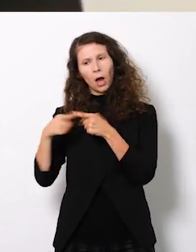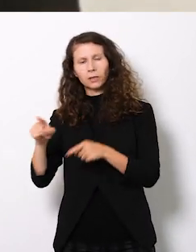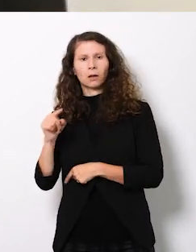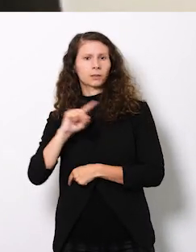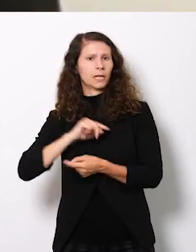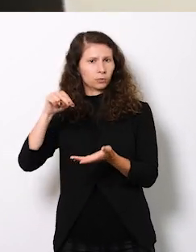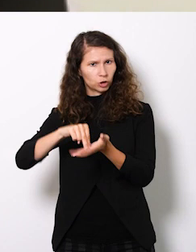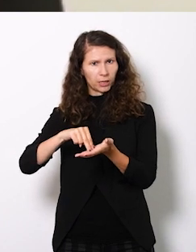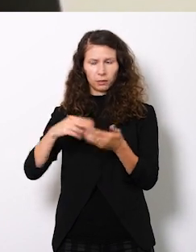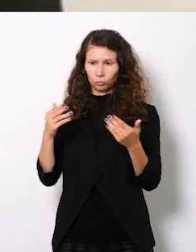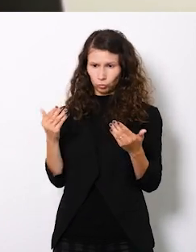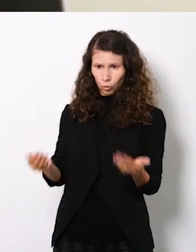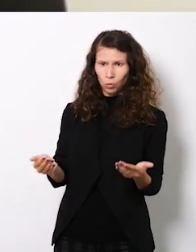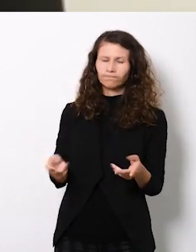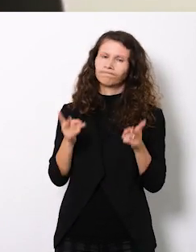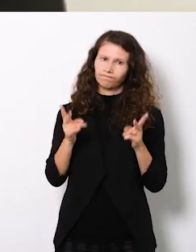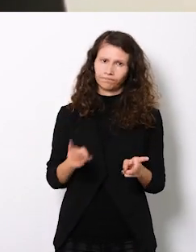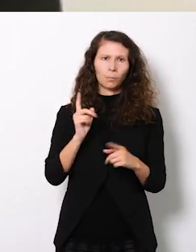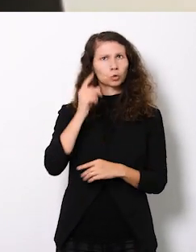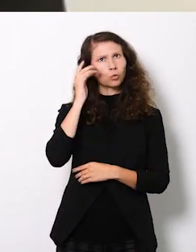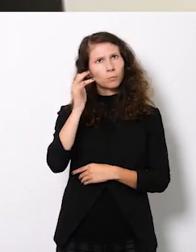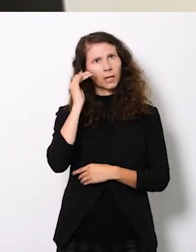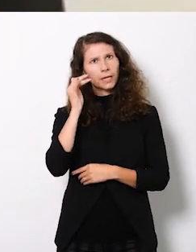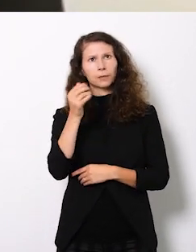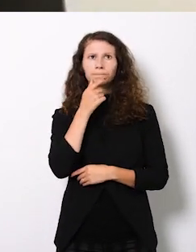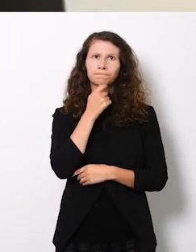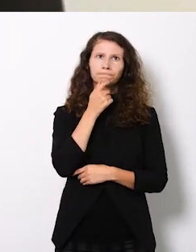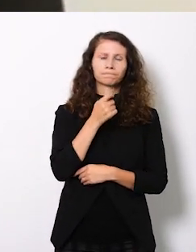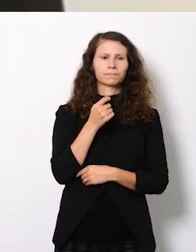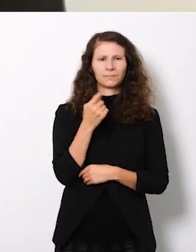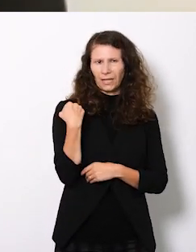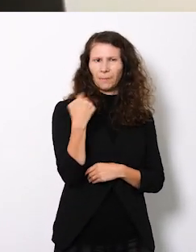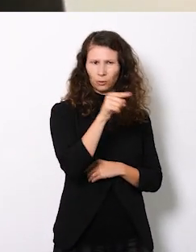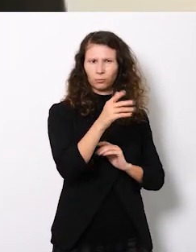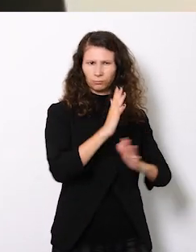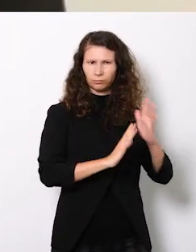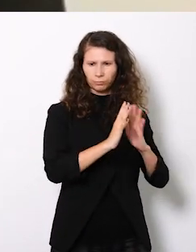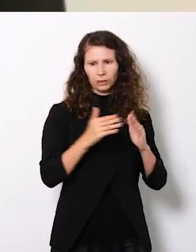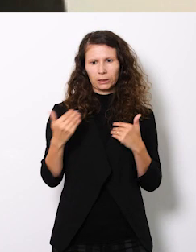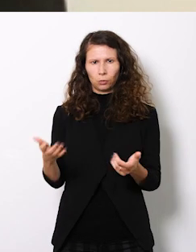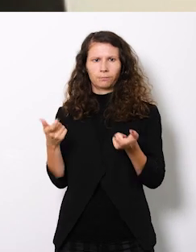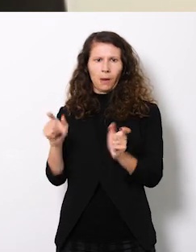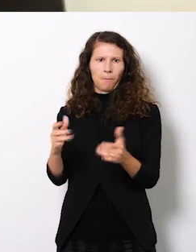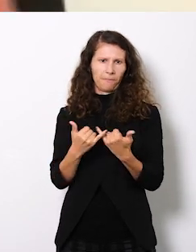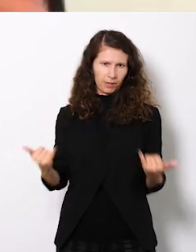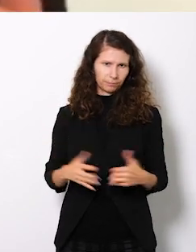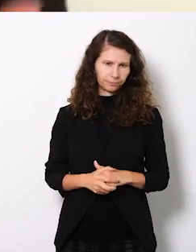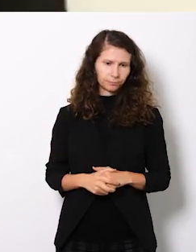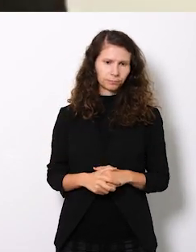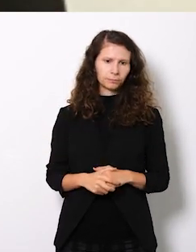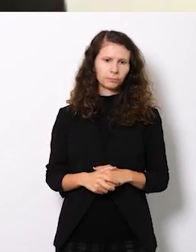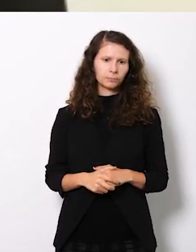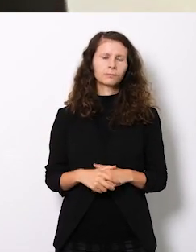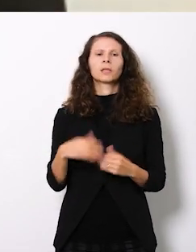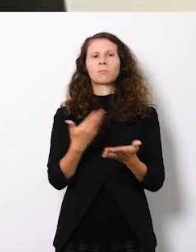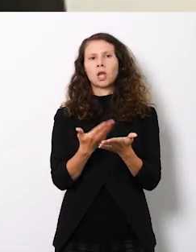Selbstständigen, in der Tat muss man über eine Form nachdenken, wie das, was Sie beschrieben haben, wie das nicht stattfindet. Also es darf nicht